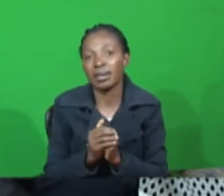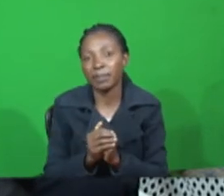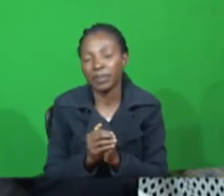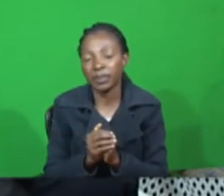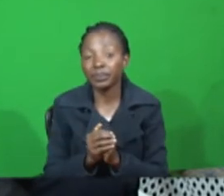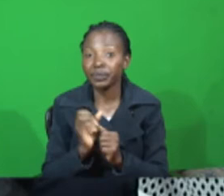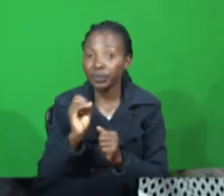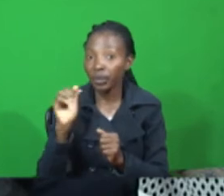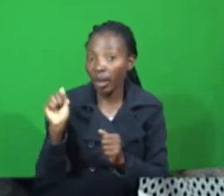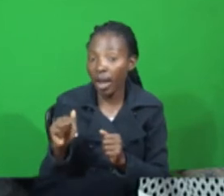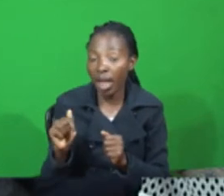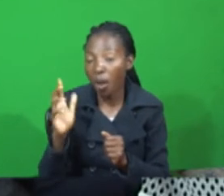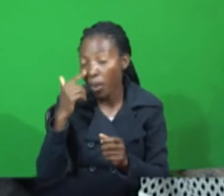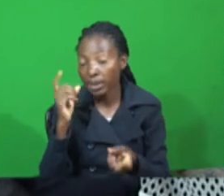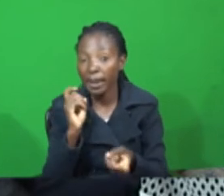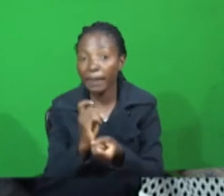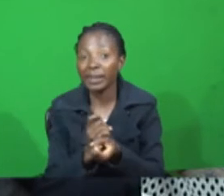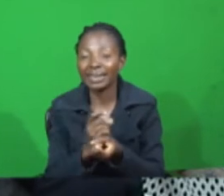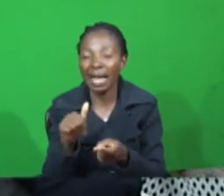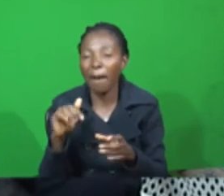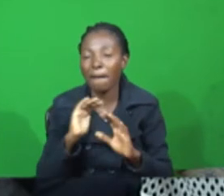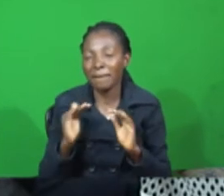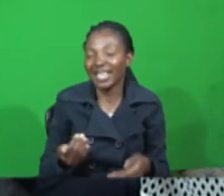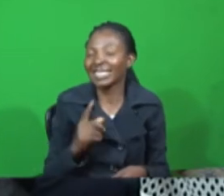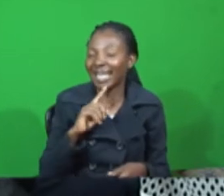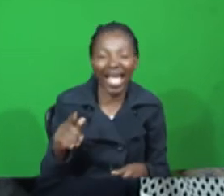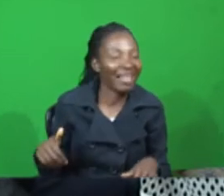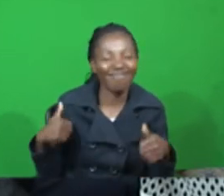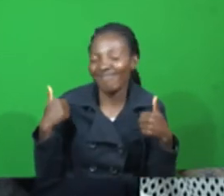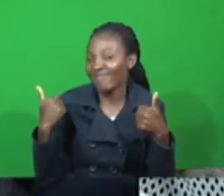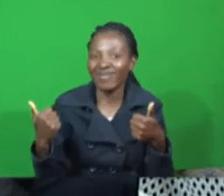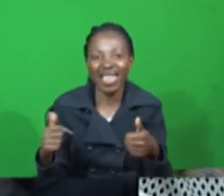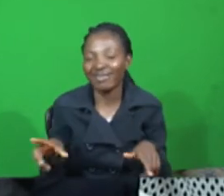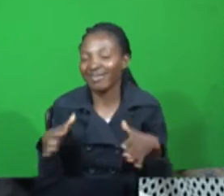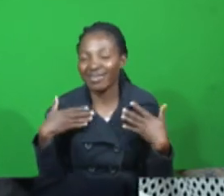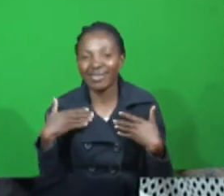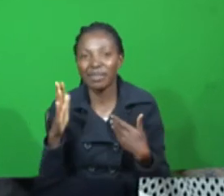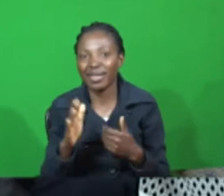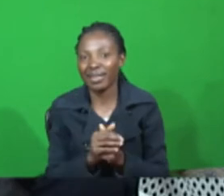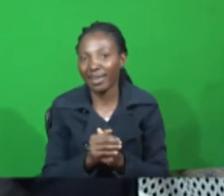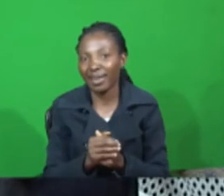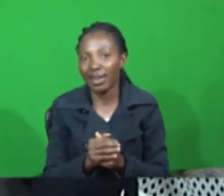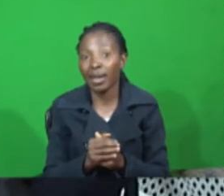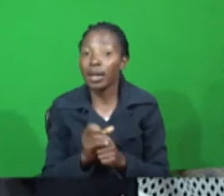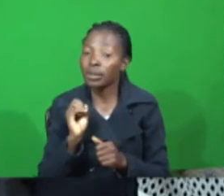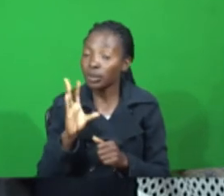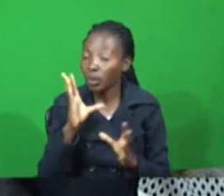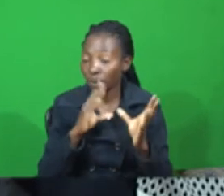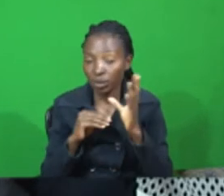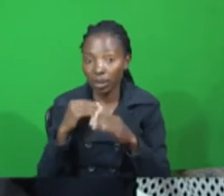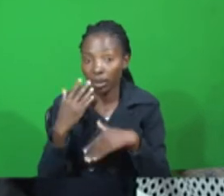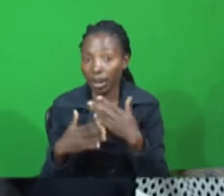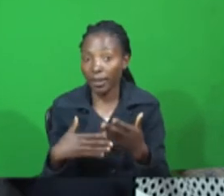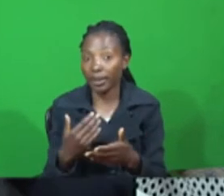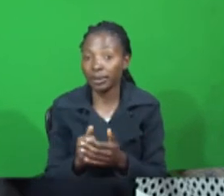Alright. Saka iye pavakangosangana ane mimba akati zvangu zvaita. Atofara. Atofara. Bati ipapo ndanzwa muchitaura nyaya